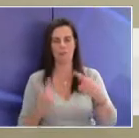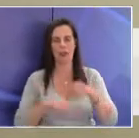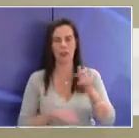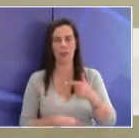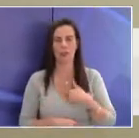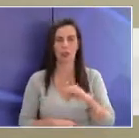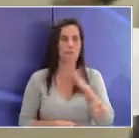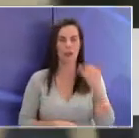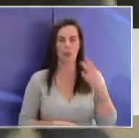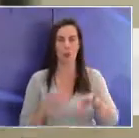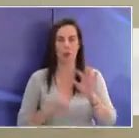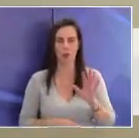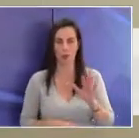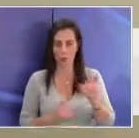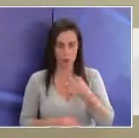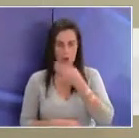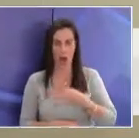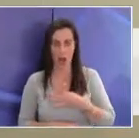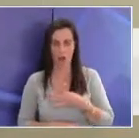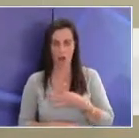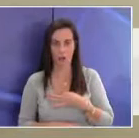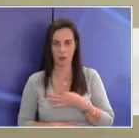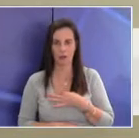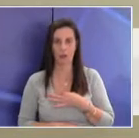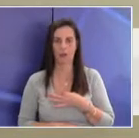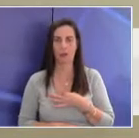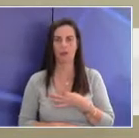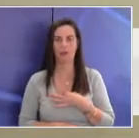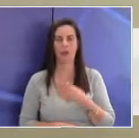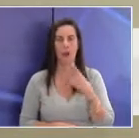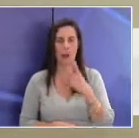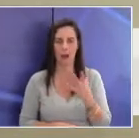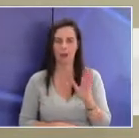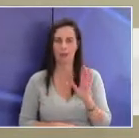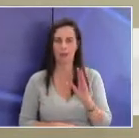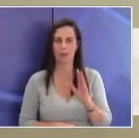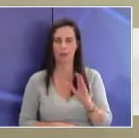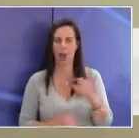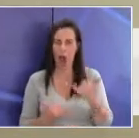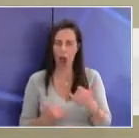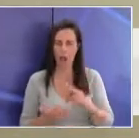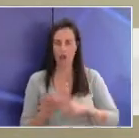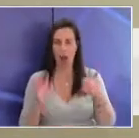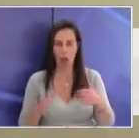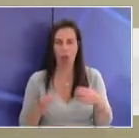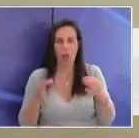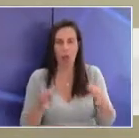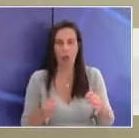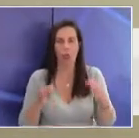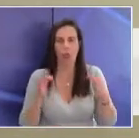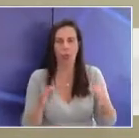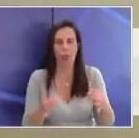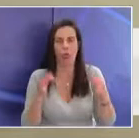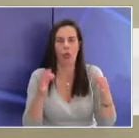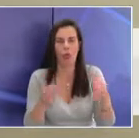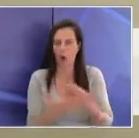כספים שאני מתה שיהיו בחירות. היא שאלה אותי שאלה דומה למה שאת שאלת. אמרתי, המחשבה של למרוח עכשיו חצי שנה, כשכל הכנסת על